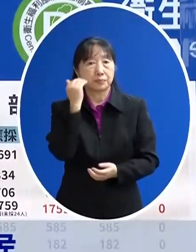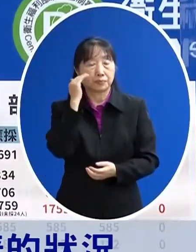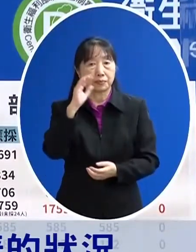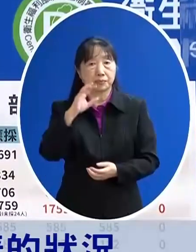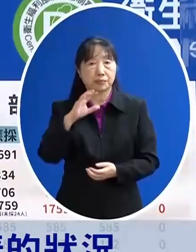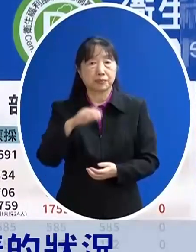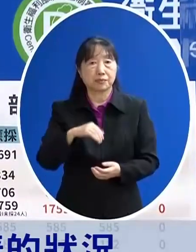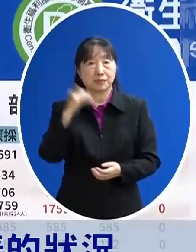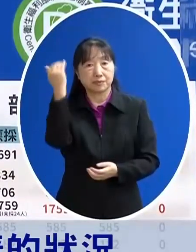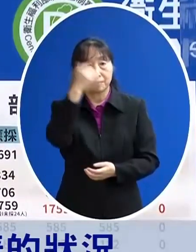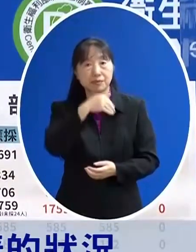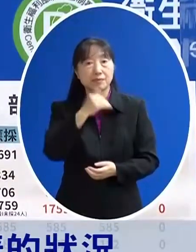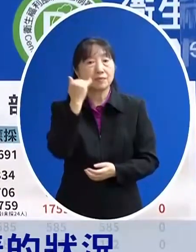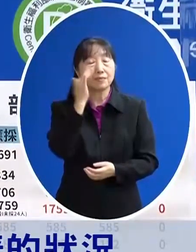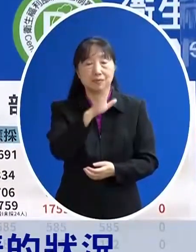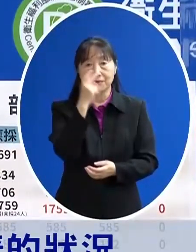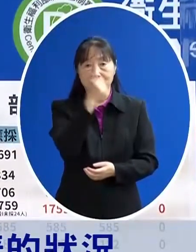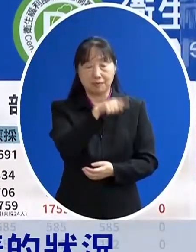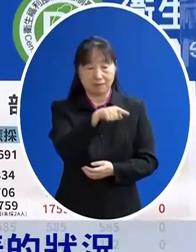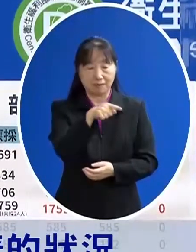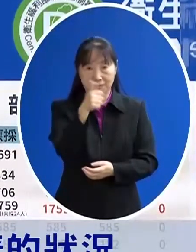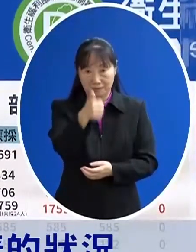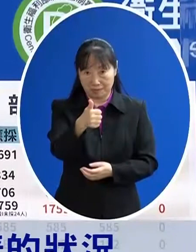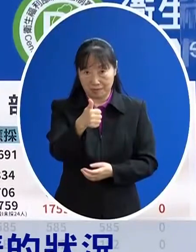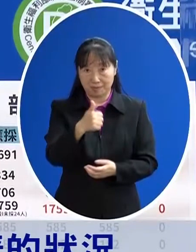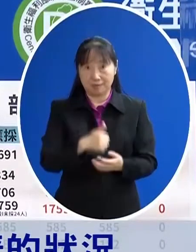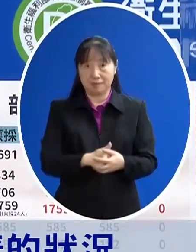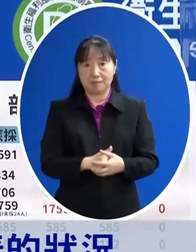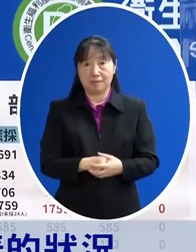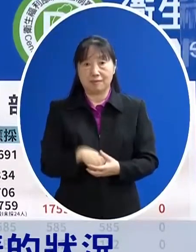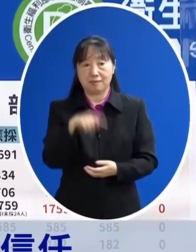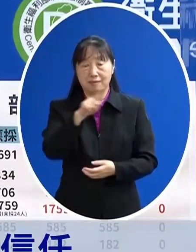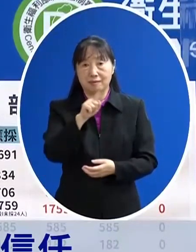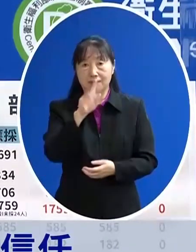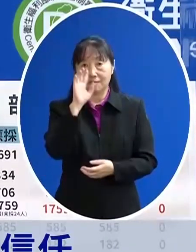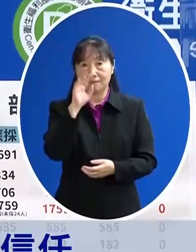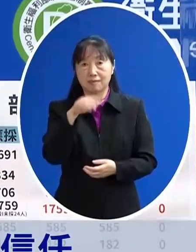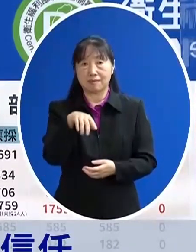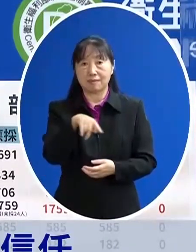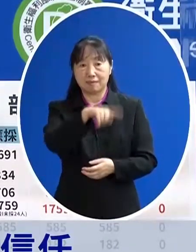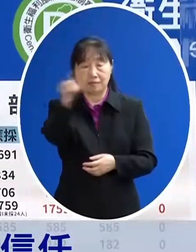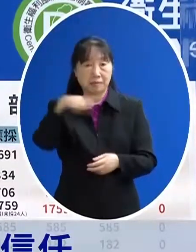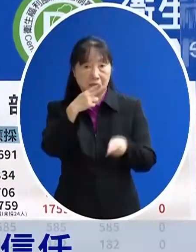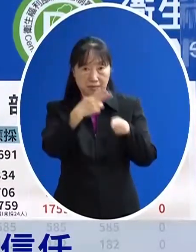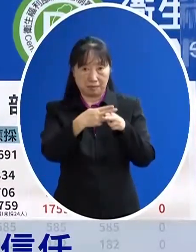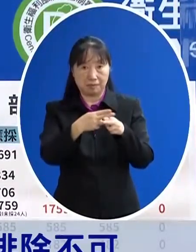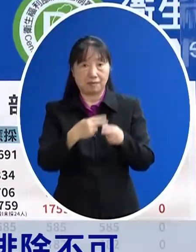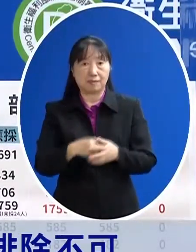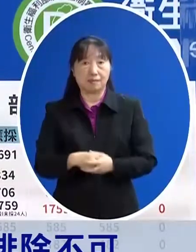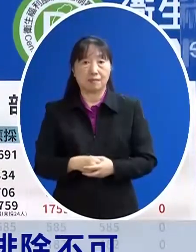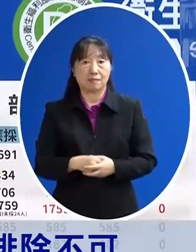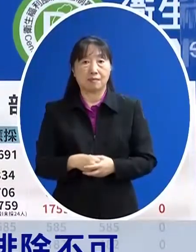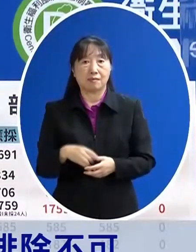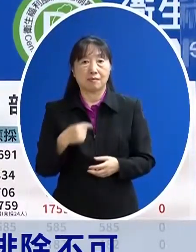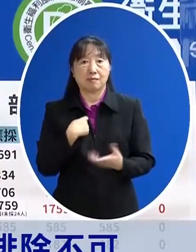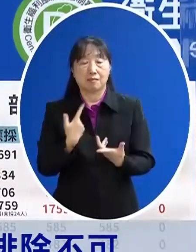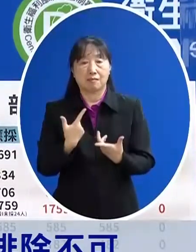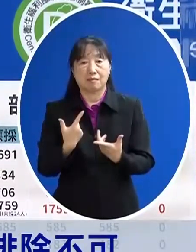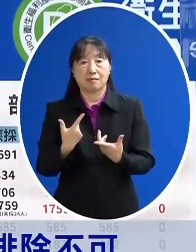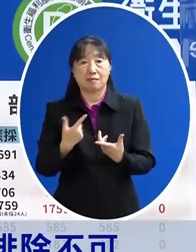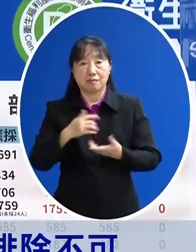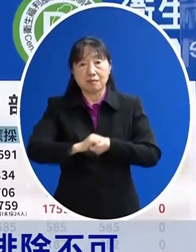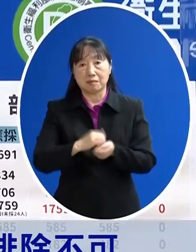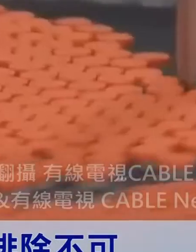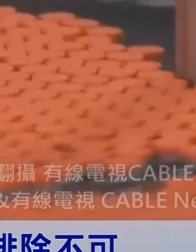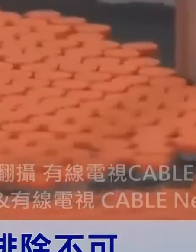有特别好、特别神奇的状况，那整体让大家可以信任。那么也没有必要一定要排